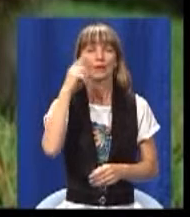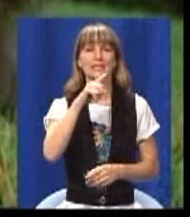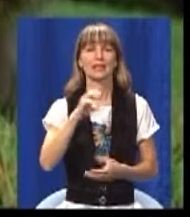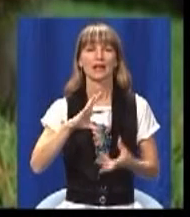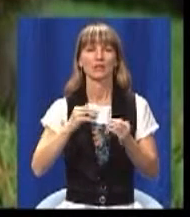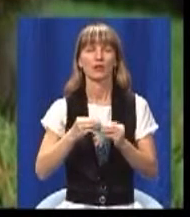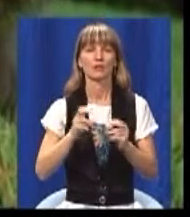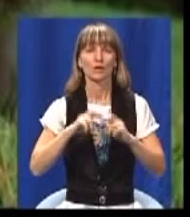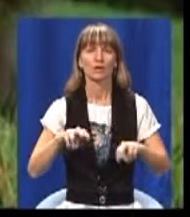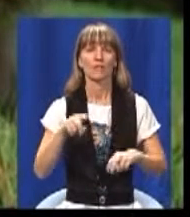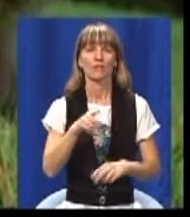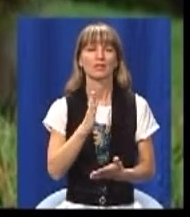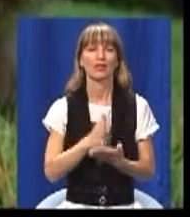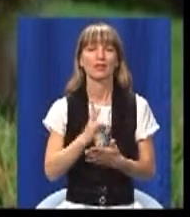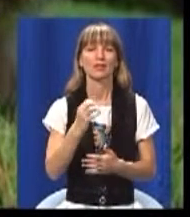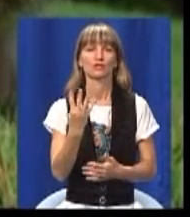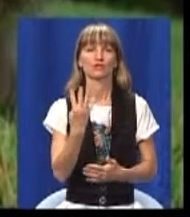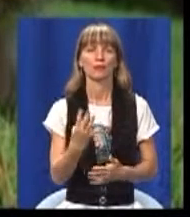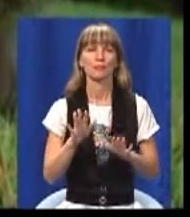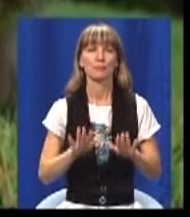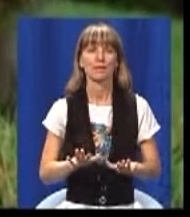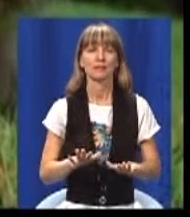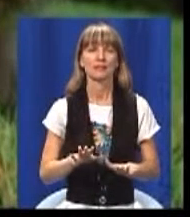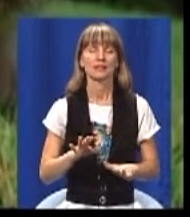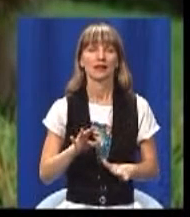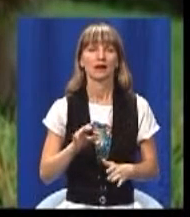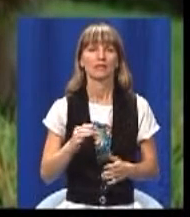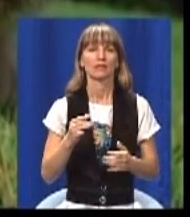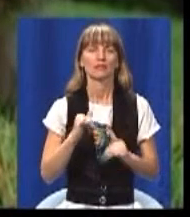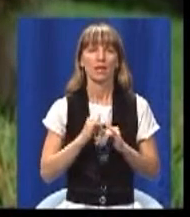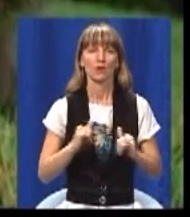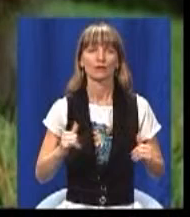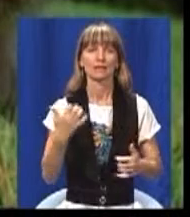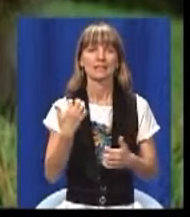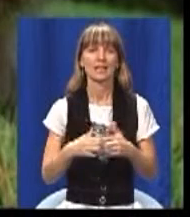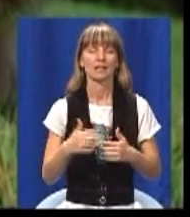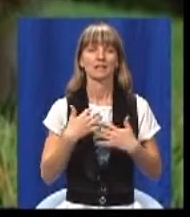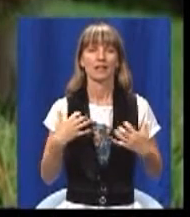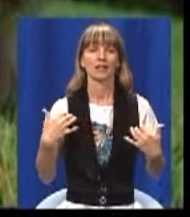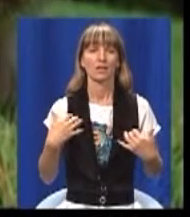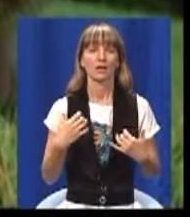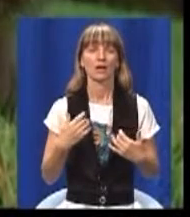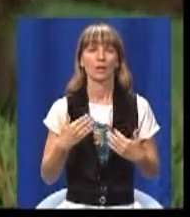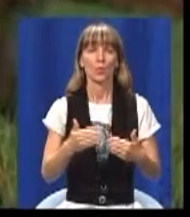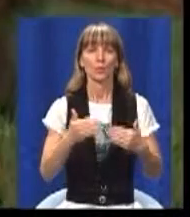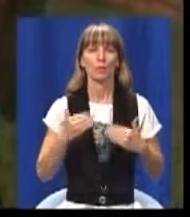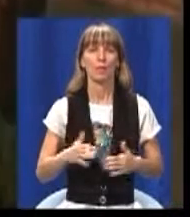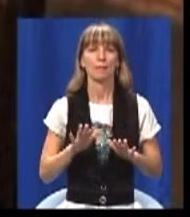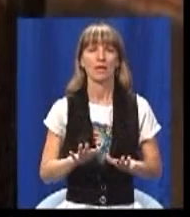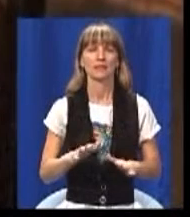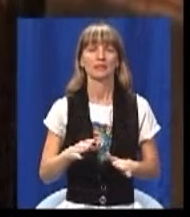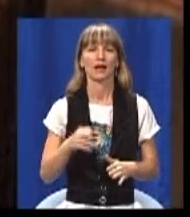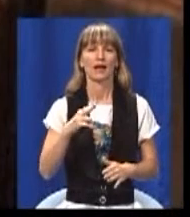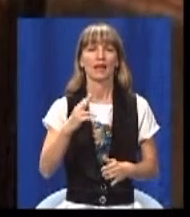результатами досліджень, вони знаходяться на 4-му місці за рівнем розвитку серед тварин, поступаючись дельфінам, слонам і